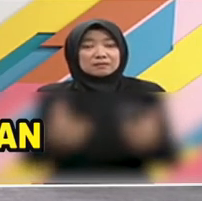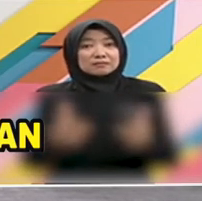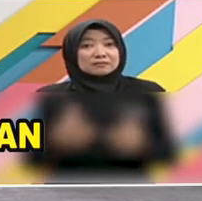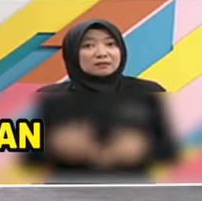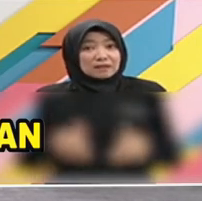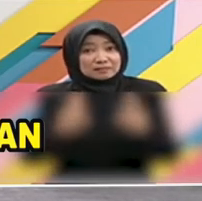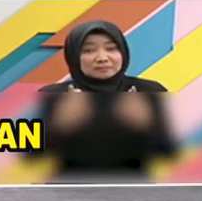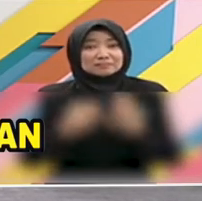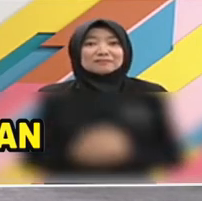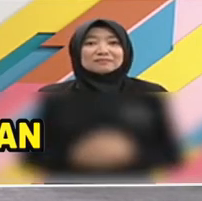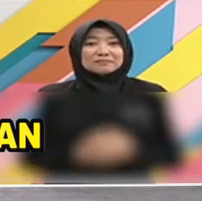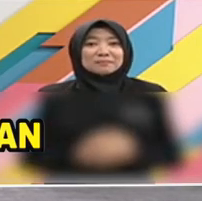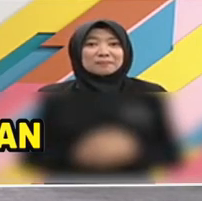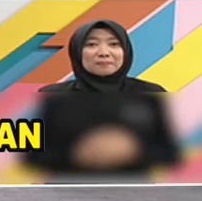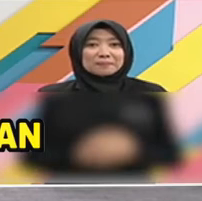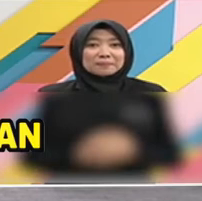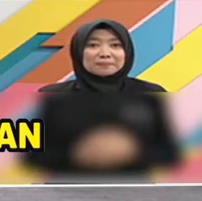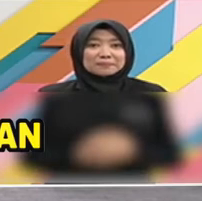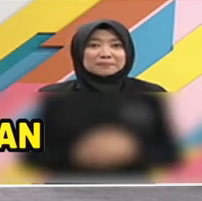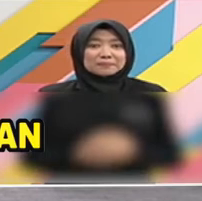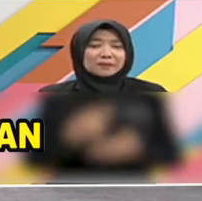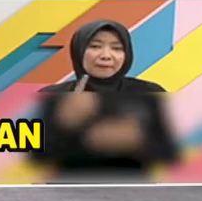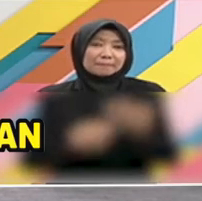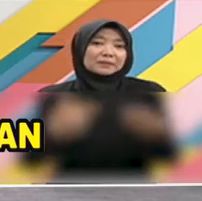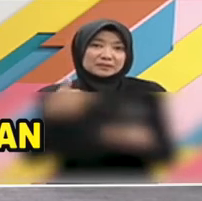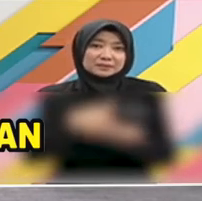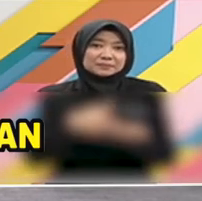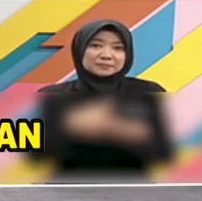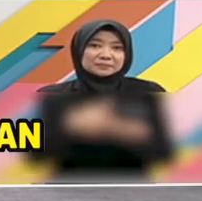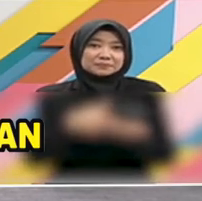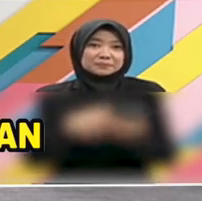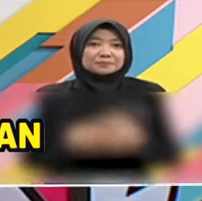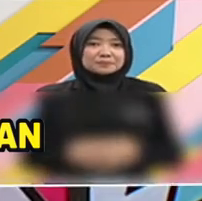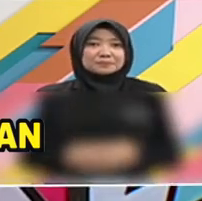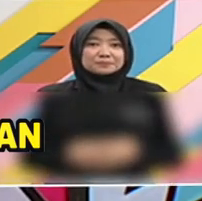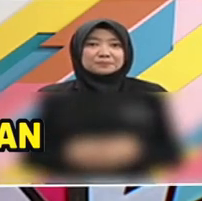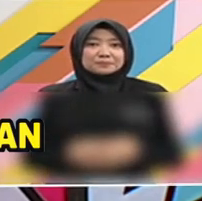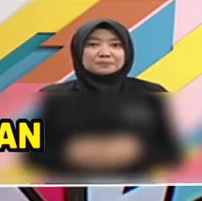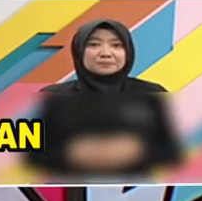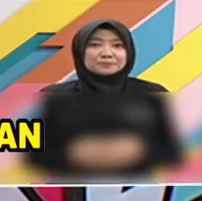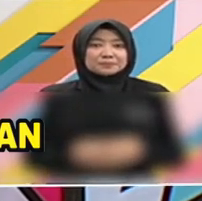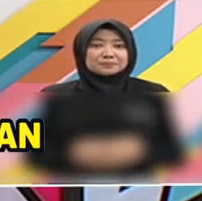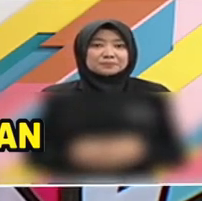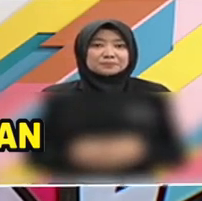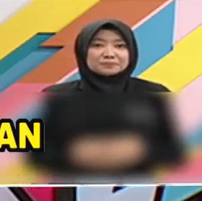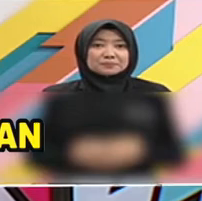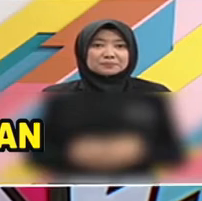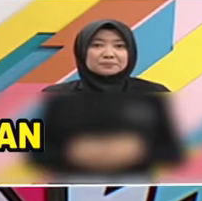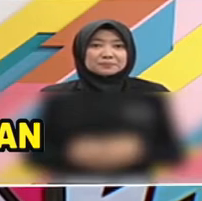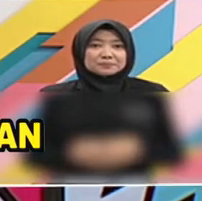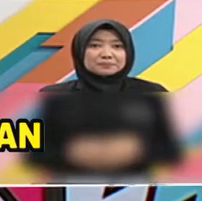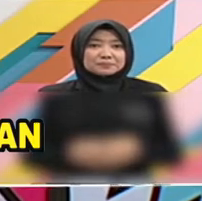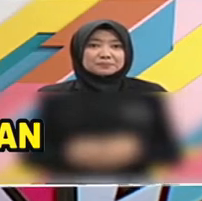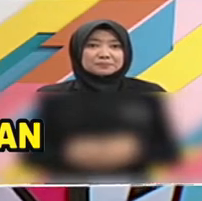dalam ni. Apa lagi? Apa lagi yang seimbang ya? Saya lihat bagaimana